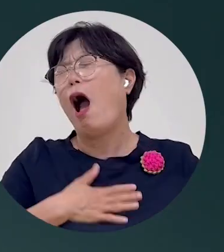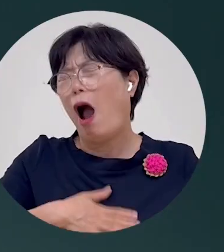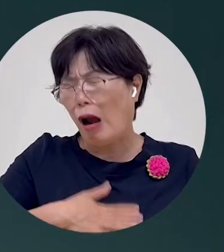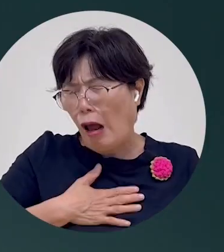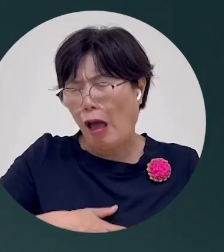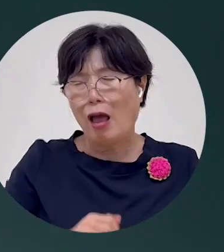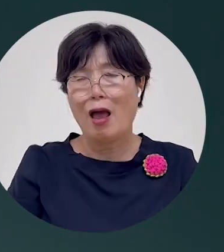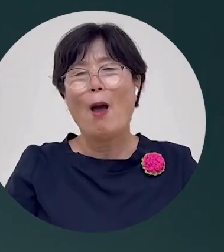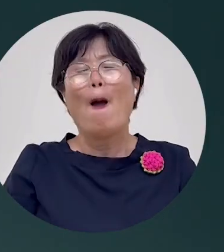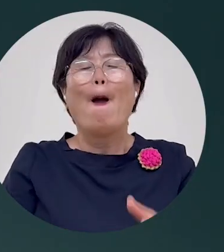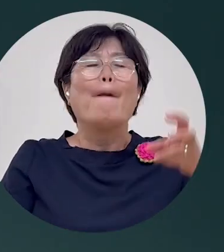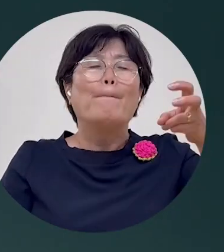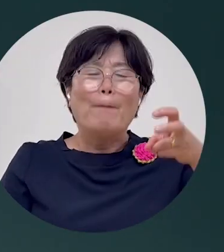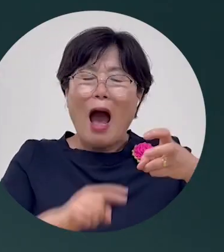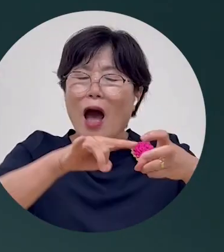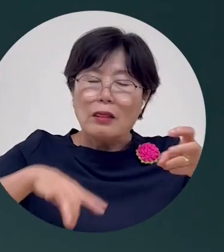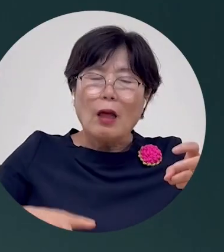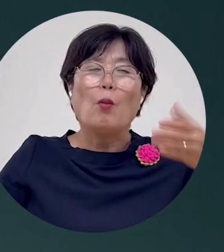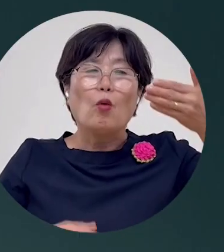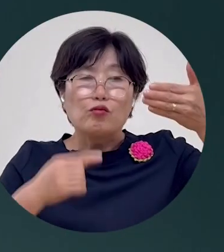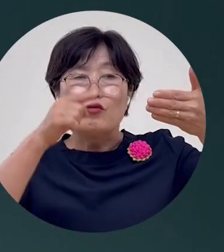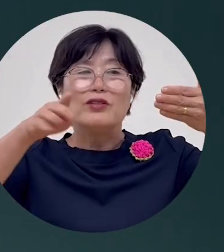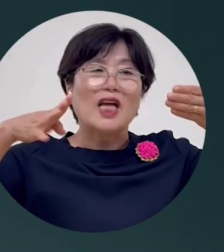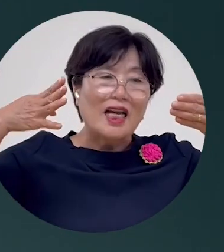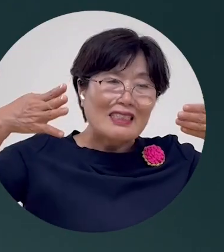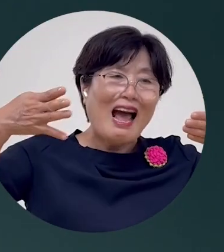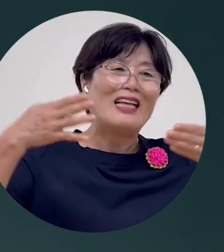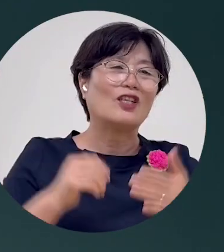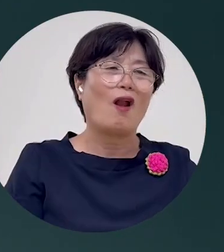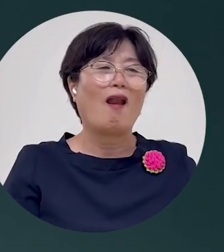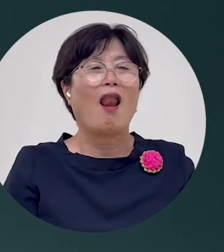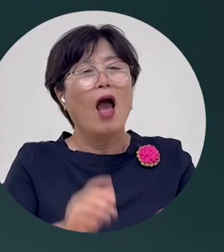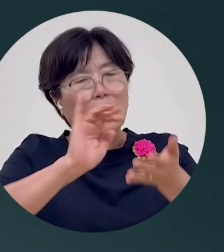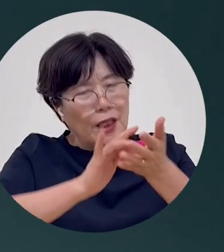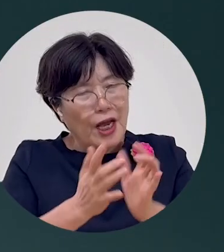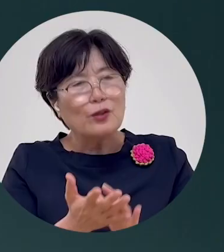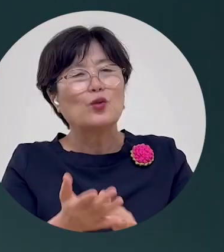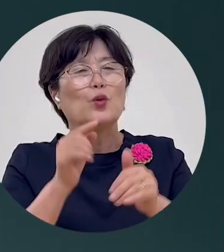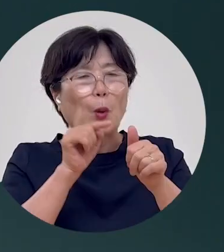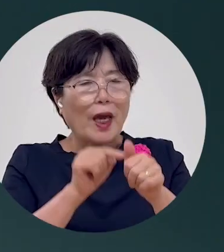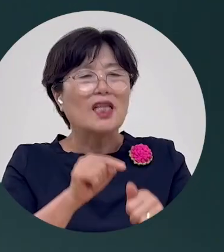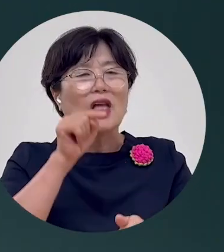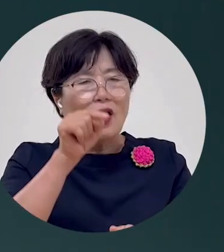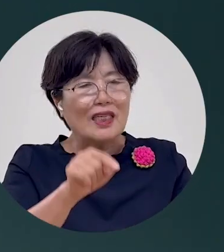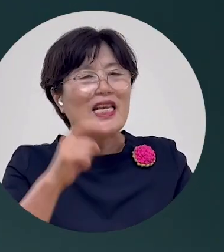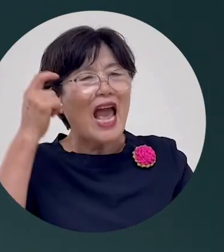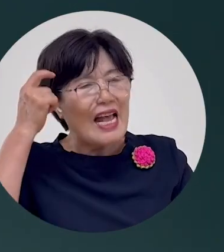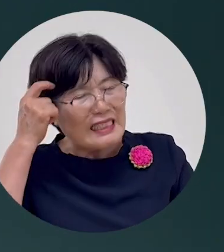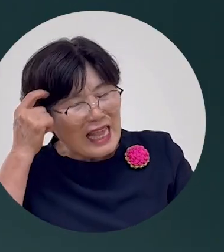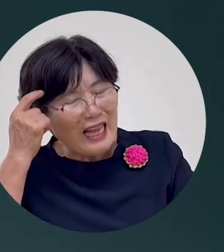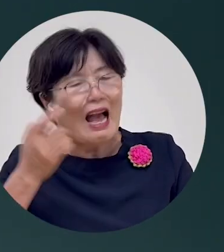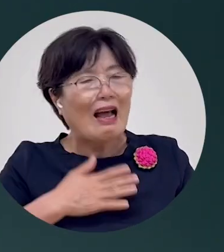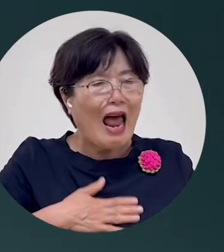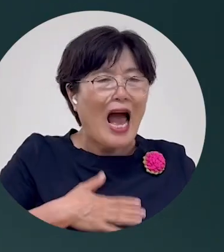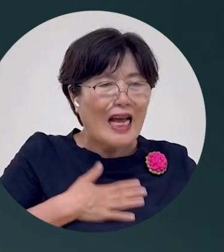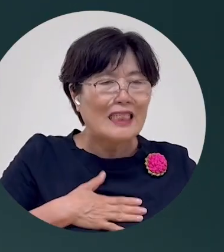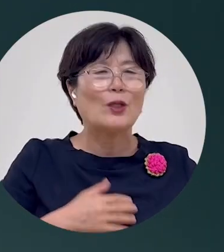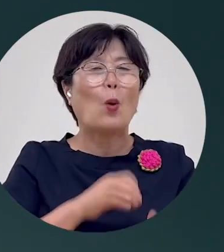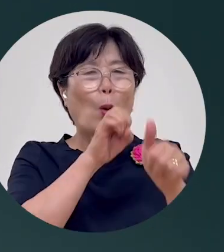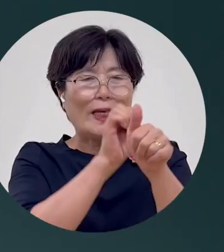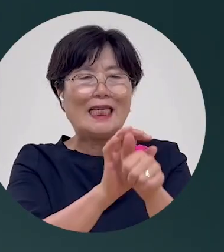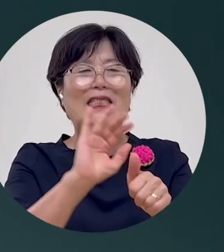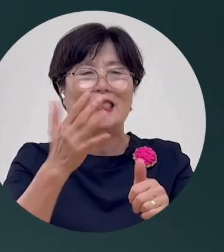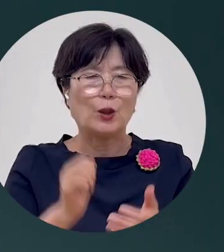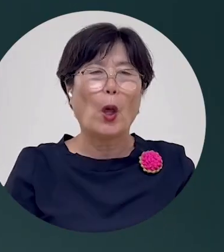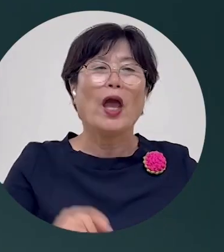자, 마태복음 9장 4절입니다. 같이 읽겠습니다. 예수께서 그 생각을